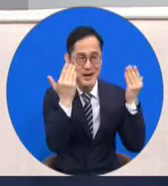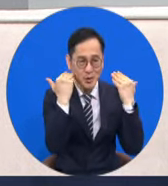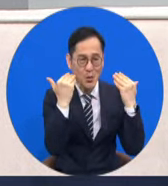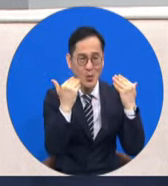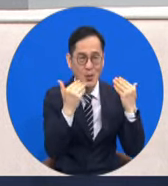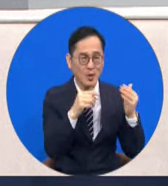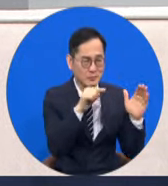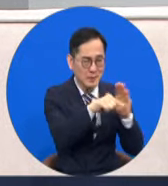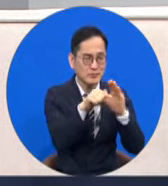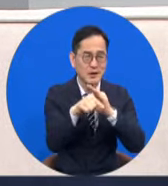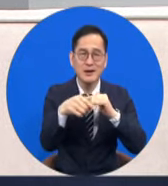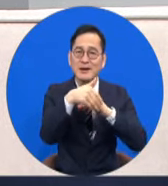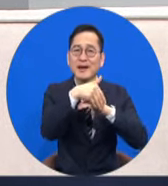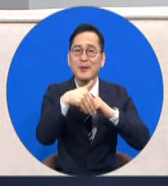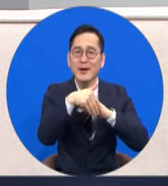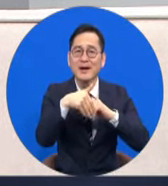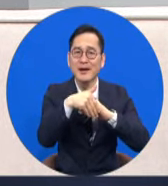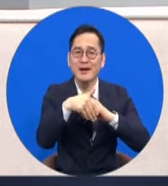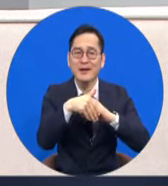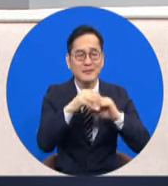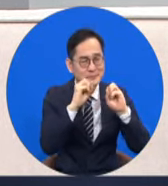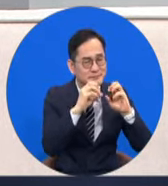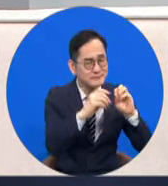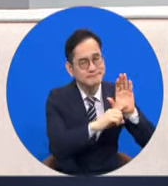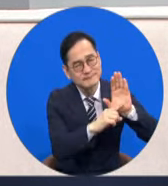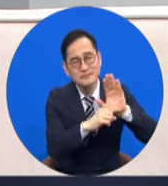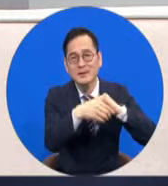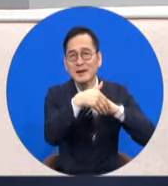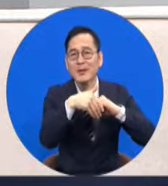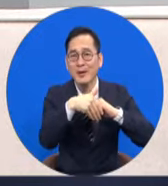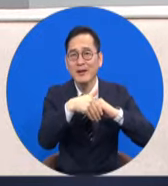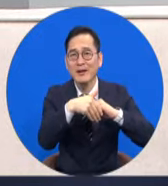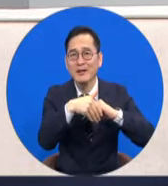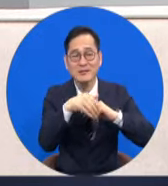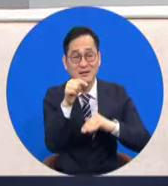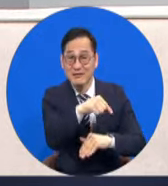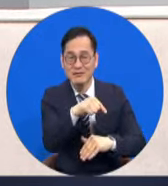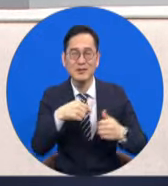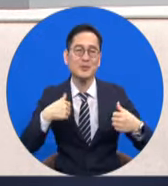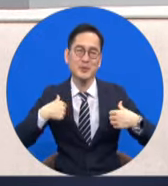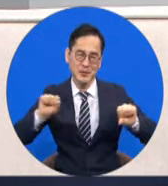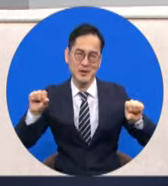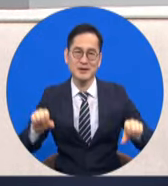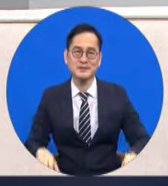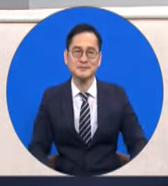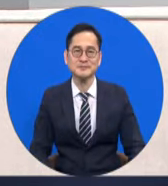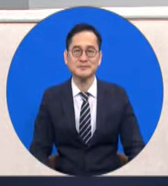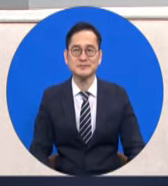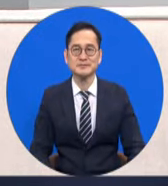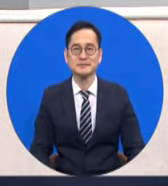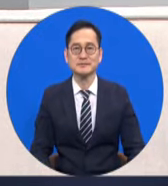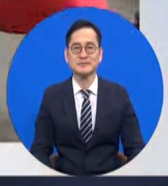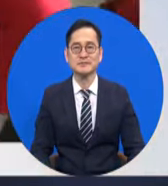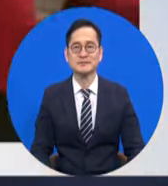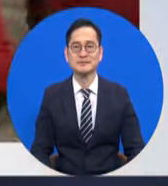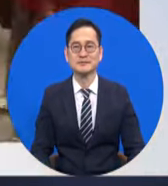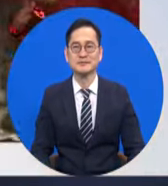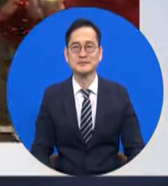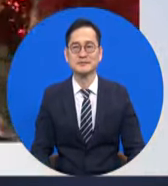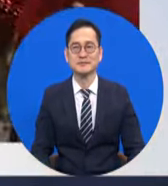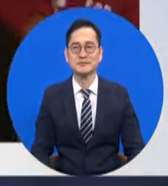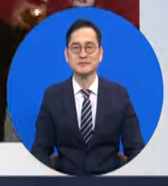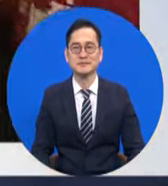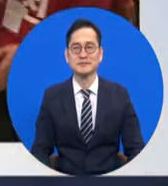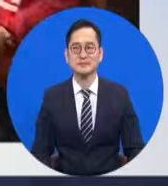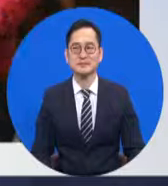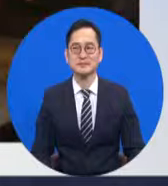도보로 마지막까지 지지를 호소하기로 그렇게 일정이 추가 계획이 되어 있었습니다. 그런데 지금 그 많은 언론사에서 이제 한동훈